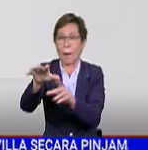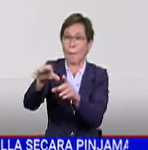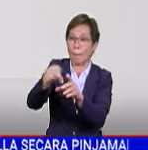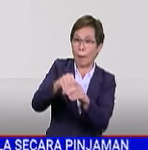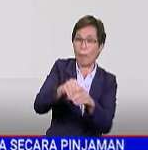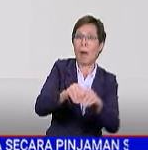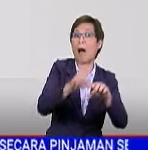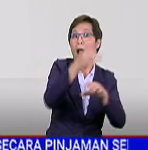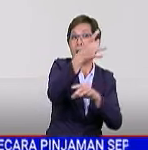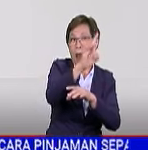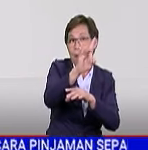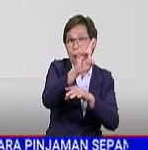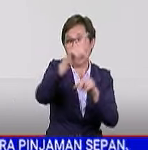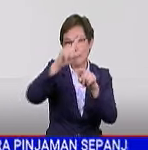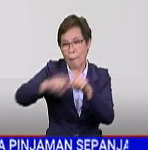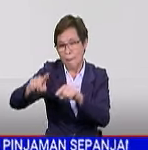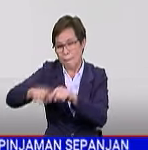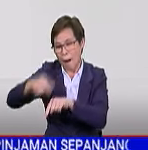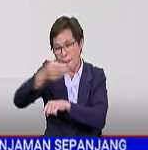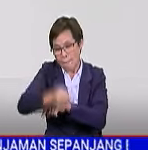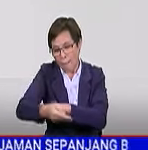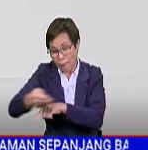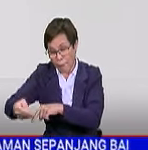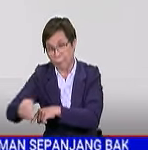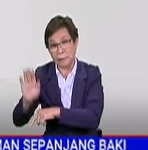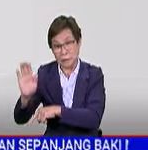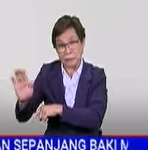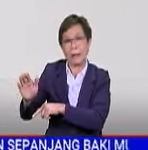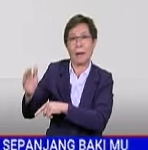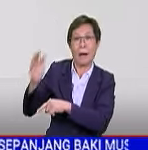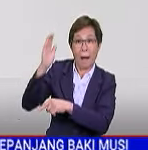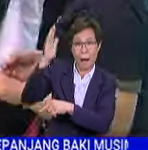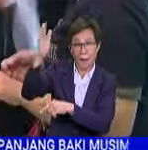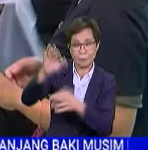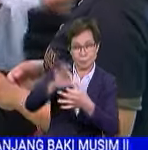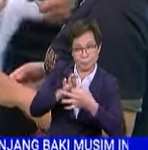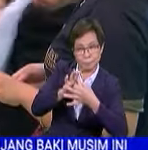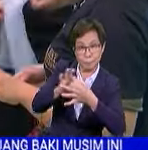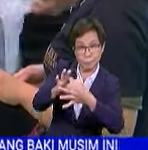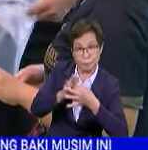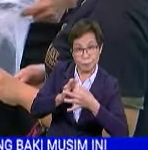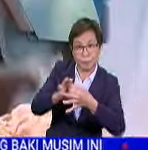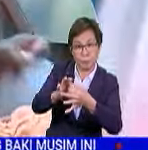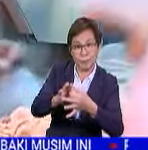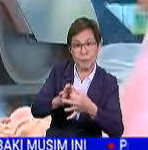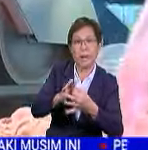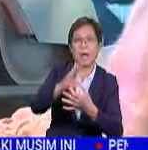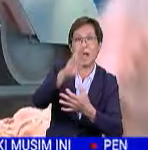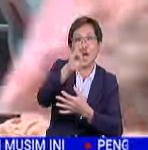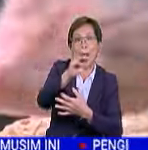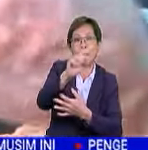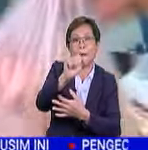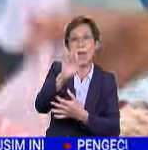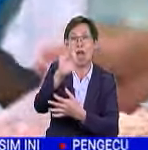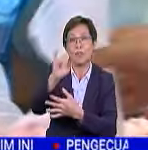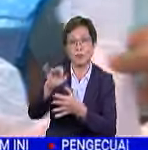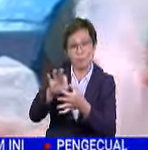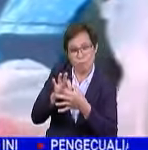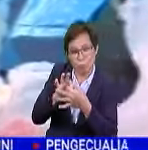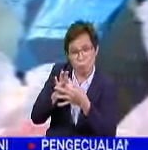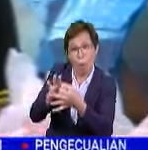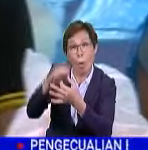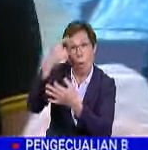melibatkan 18 jenis barangan. Pihaknya juga akan mengadakan kerjasama dengan Kementerian Pertanian dan Industri Makanan